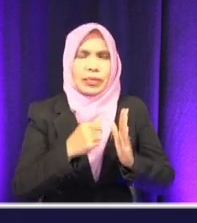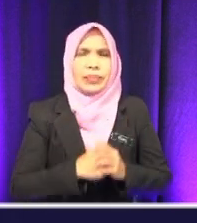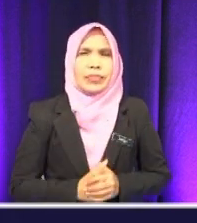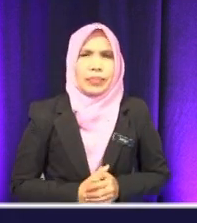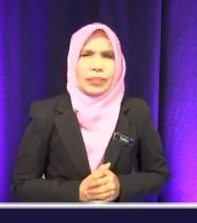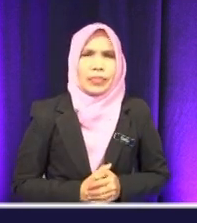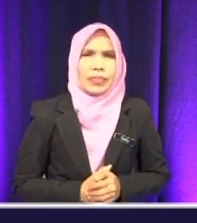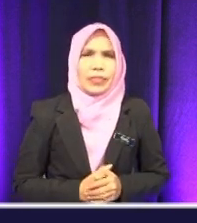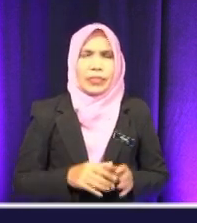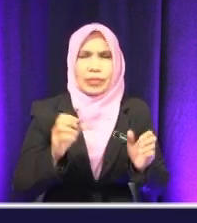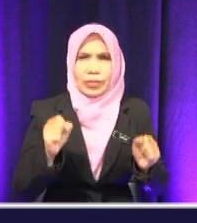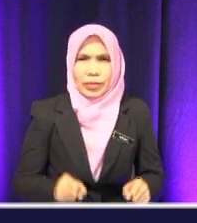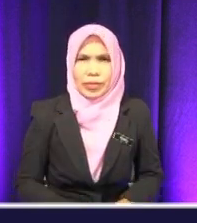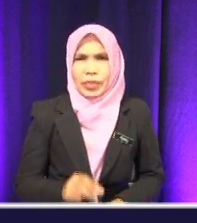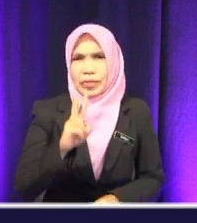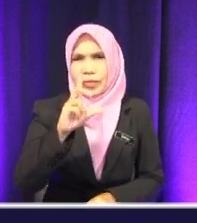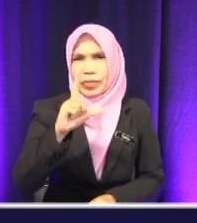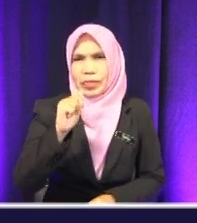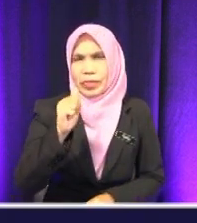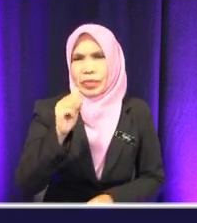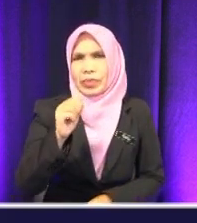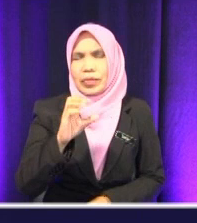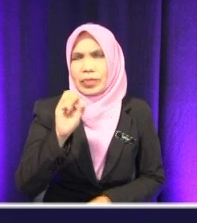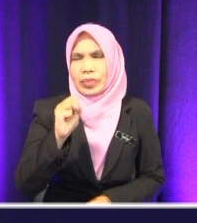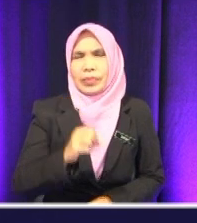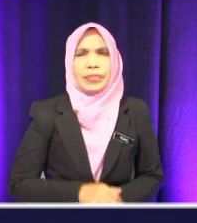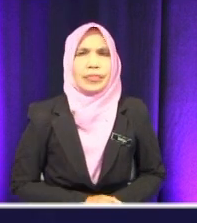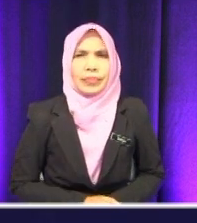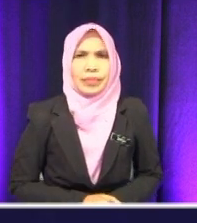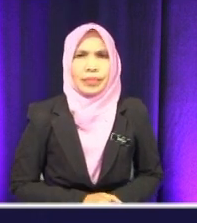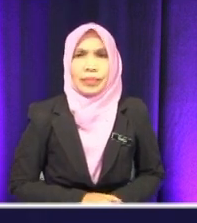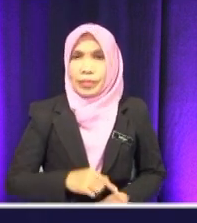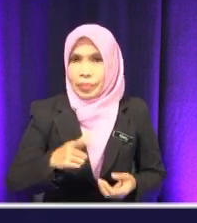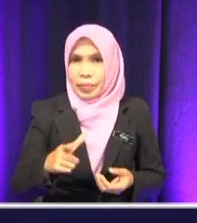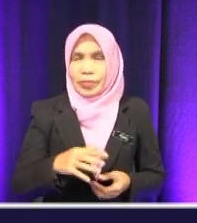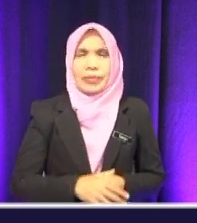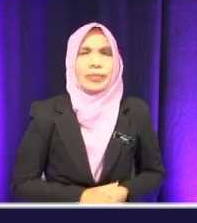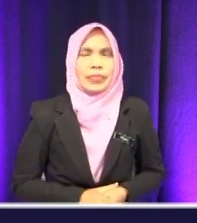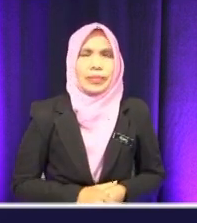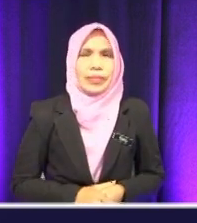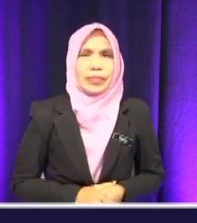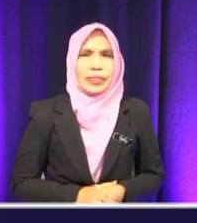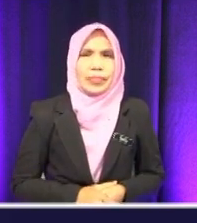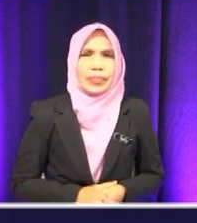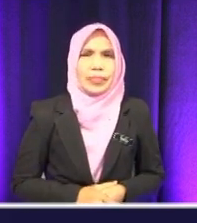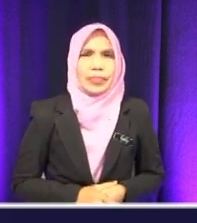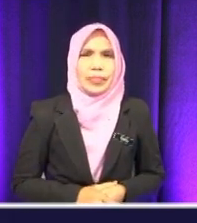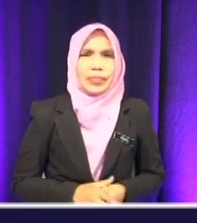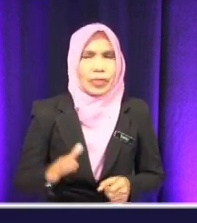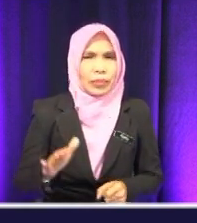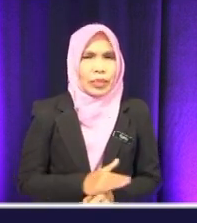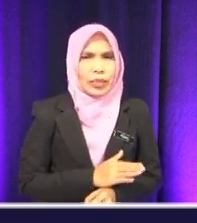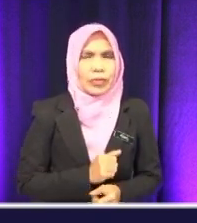kita boleh ulas kalau soalnya simak hubungan kita boleh ulah daripada segi ketergantungan fungsi sepenuh